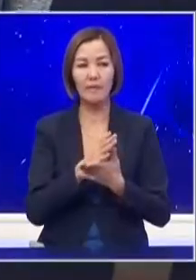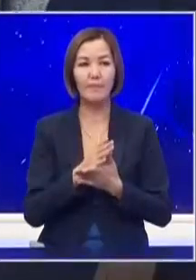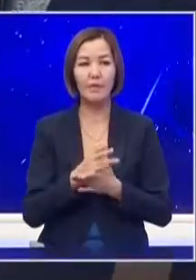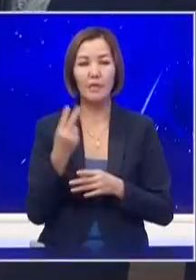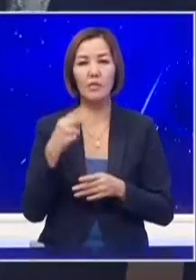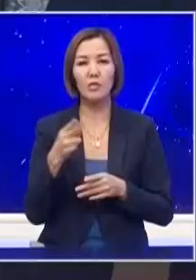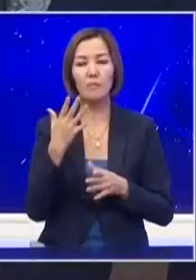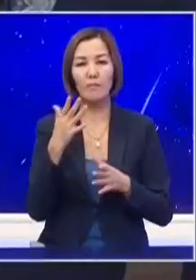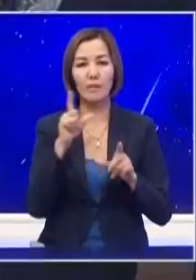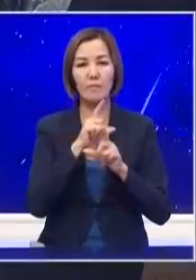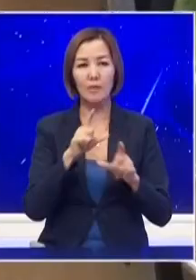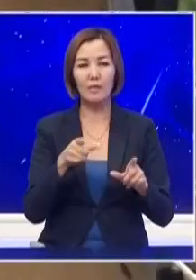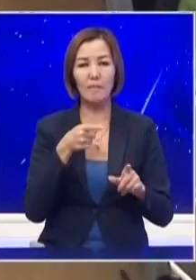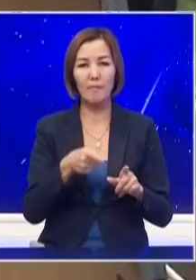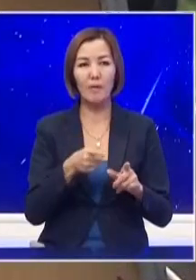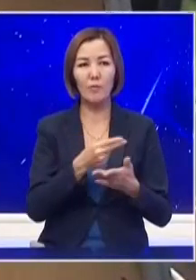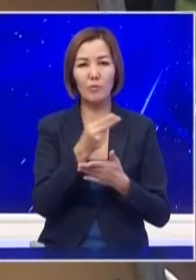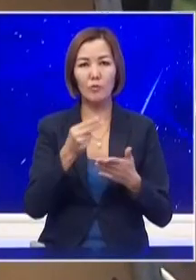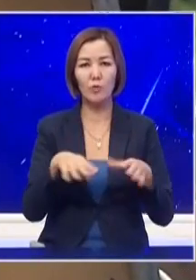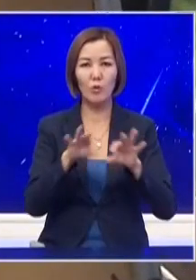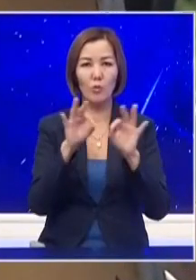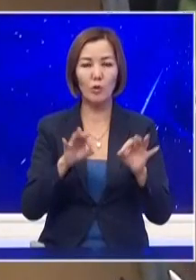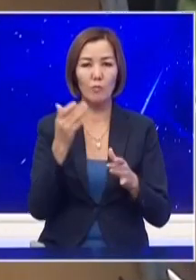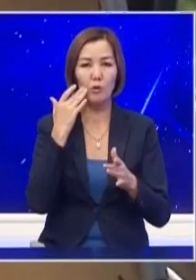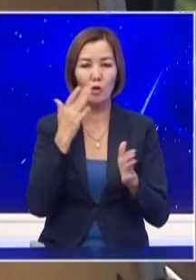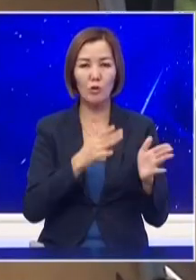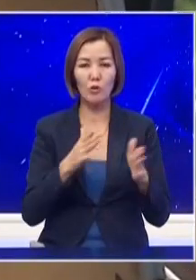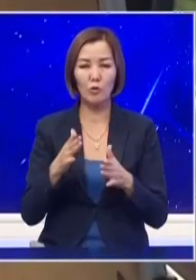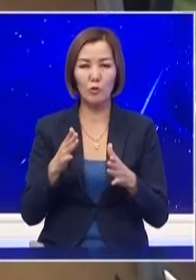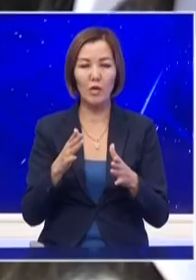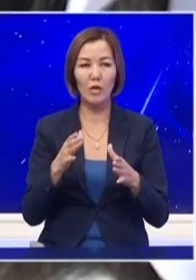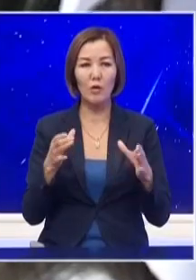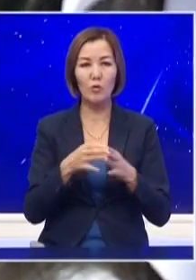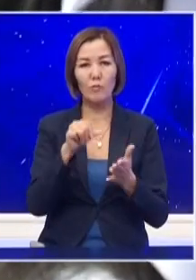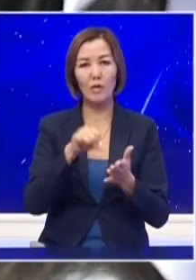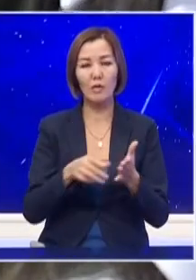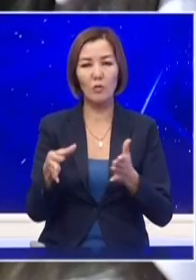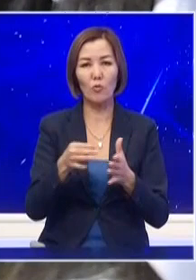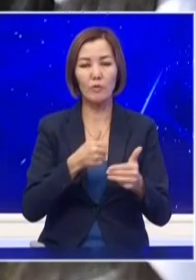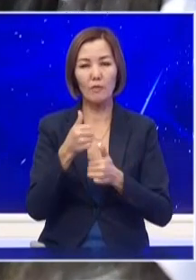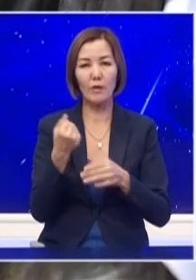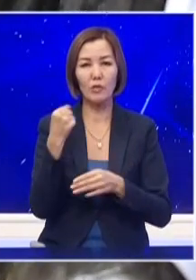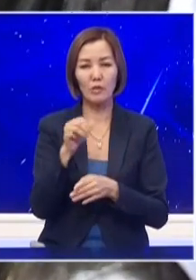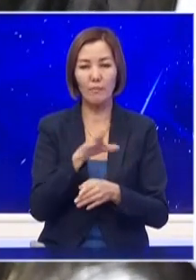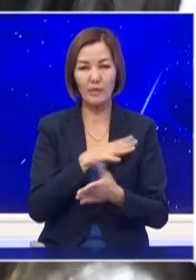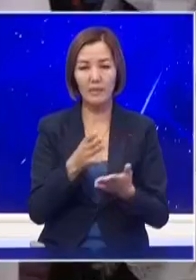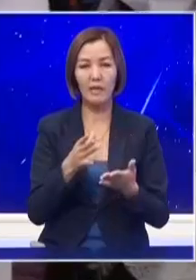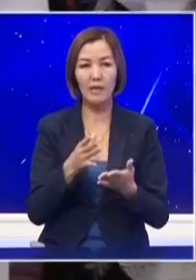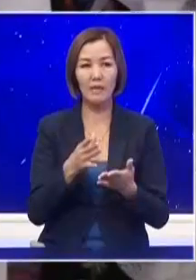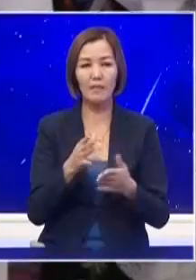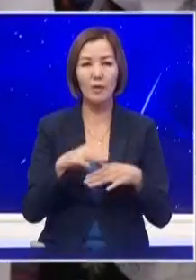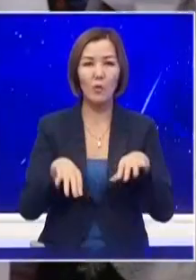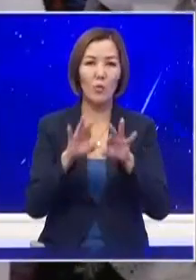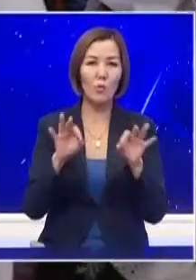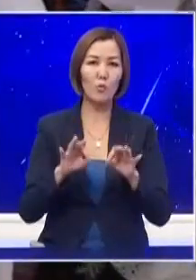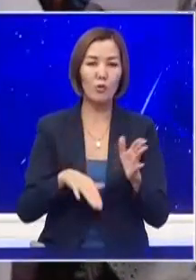орта мектепте мыңға жуық оқушы сурет өнерімен тұрақты түрде айналысады. Олардың алды облыстық байқауларда жеңімпаз атанған. Сонымен қатар қол өнер